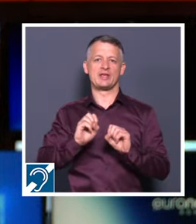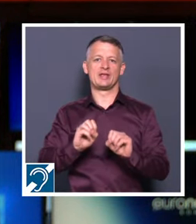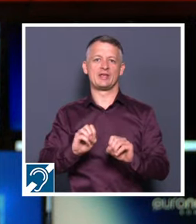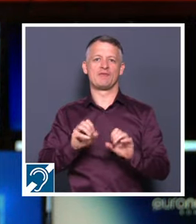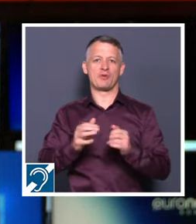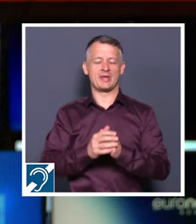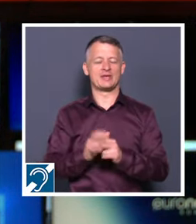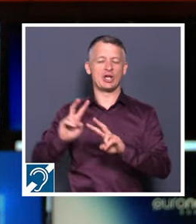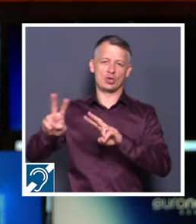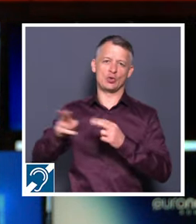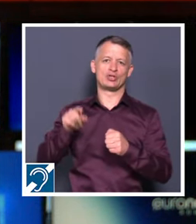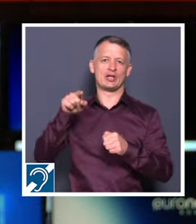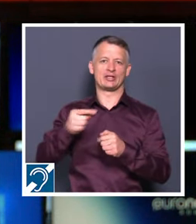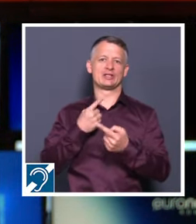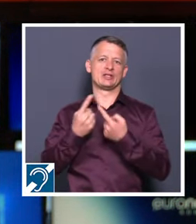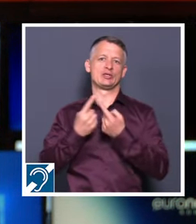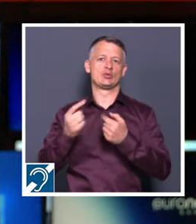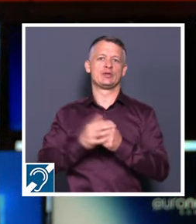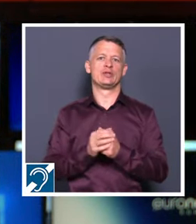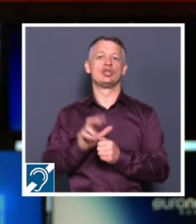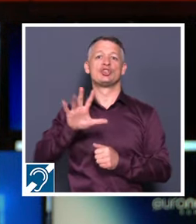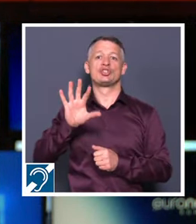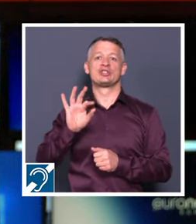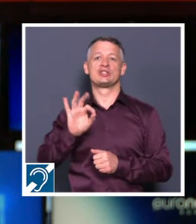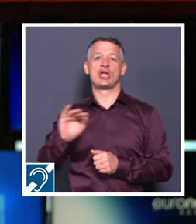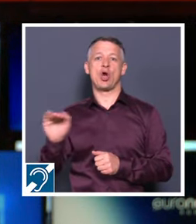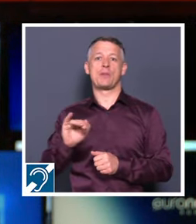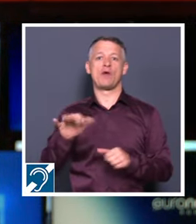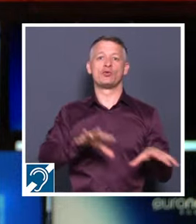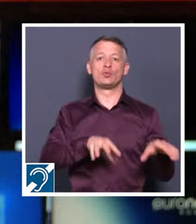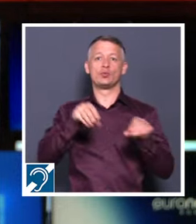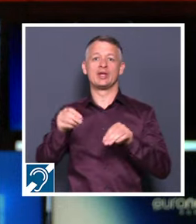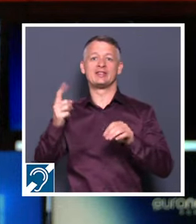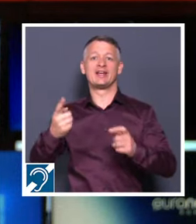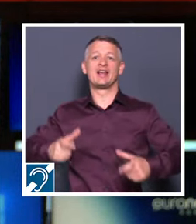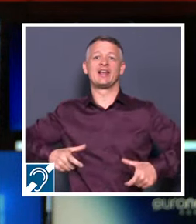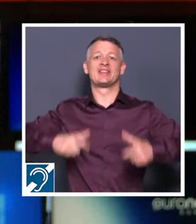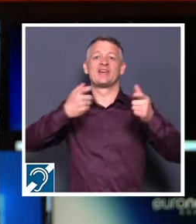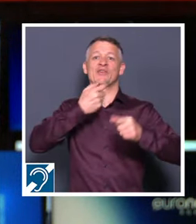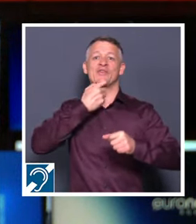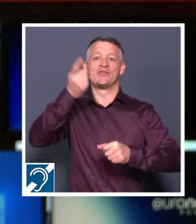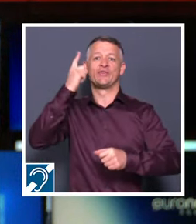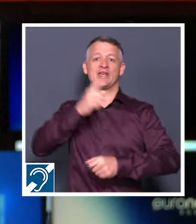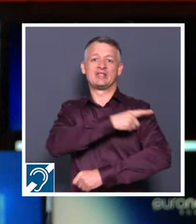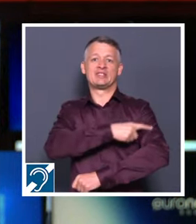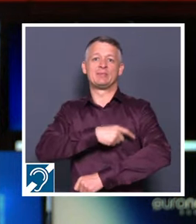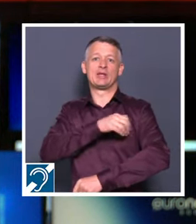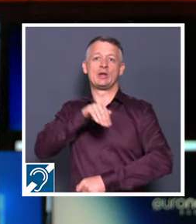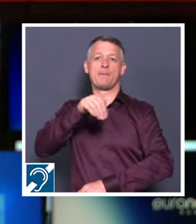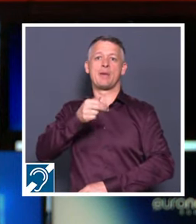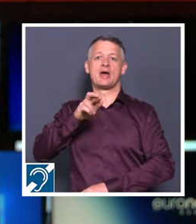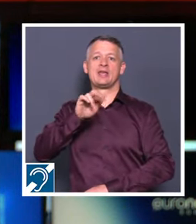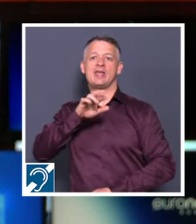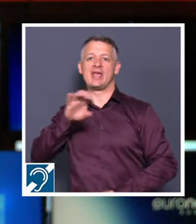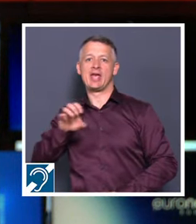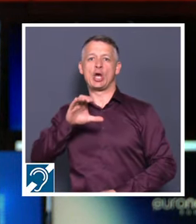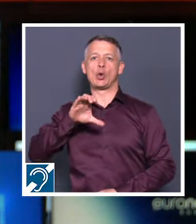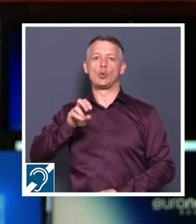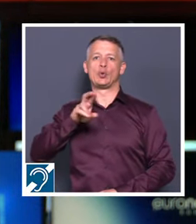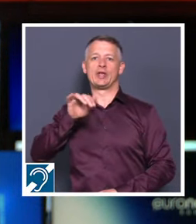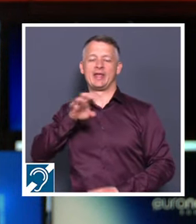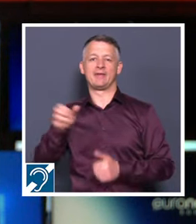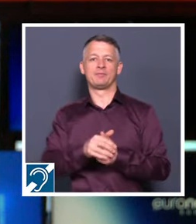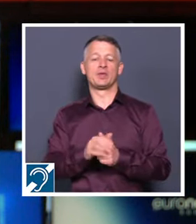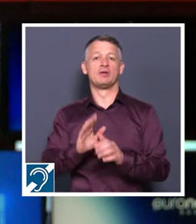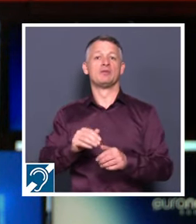Vom reveni la acest subiect. 50 de copii au fost mutați din clădirea veche a Spitalului Marie Curie în spitalul construit de Asociația